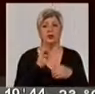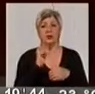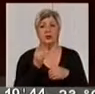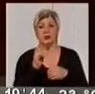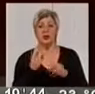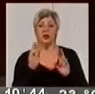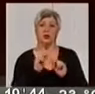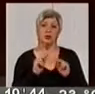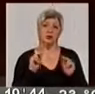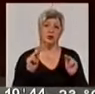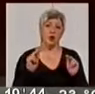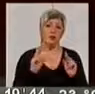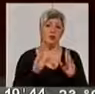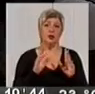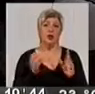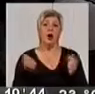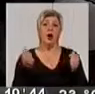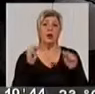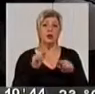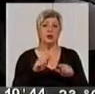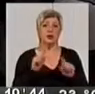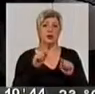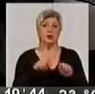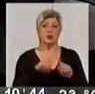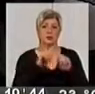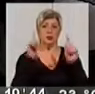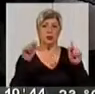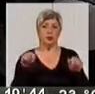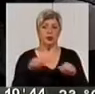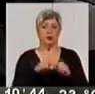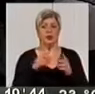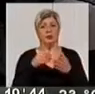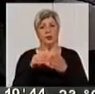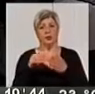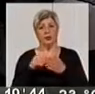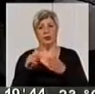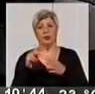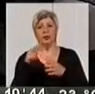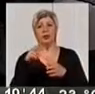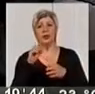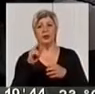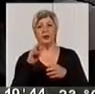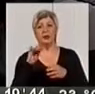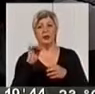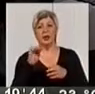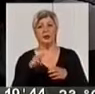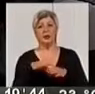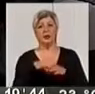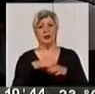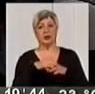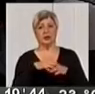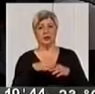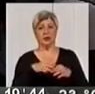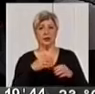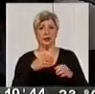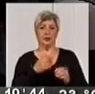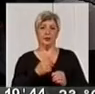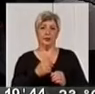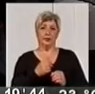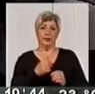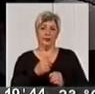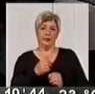чи таке. Тобто, оскільки ці путівки придбавав департамент соціального захисту населення. От, я роблю виставку. Але от такий масовий